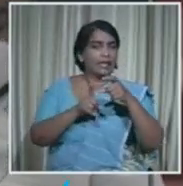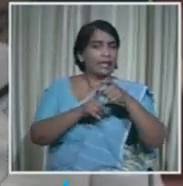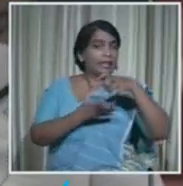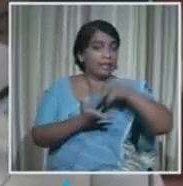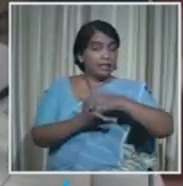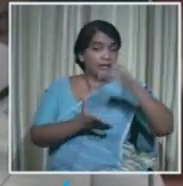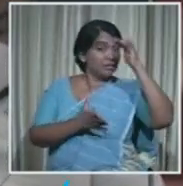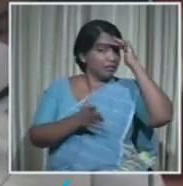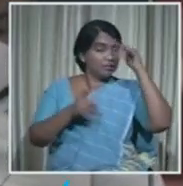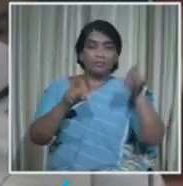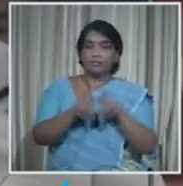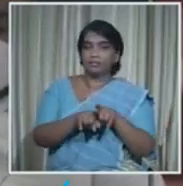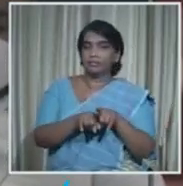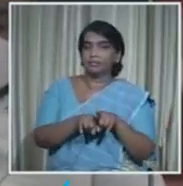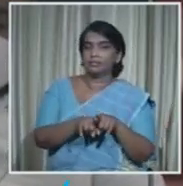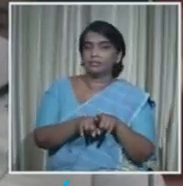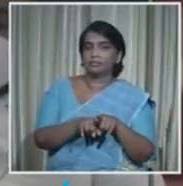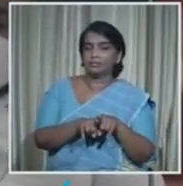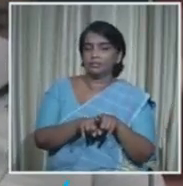විදියට